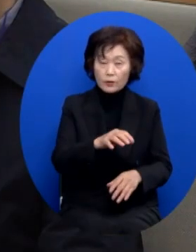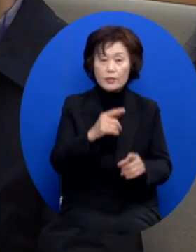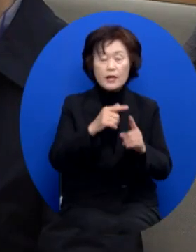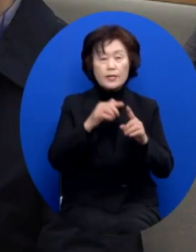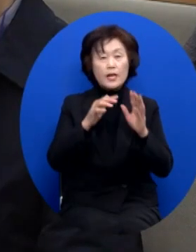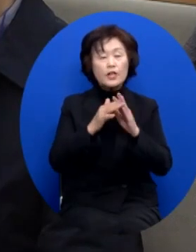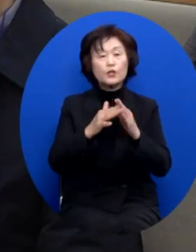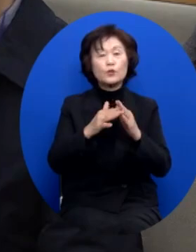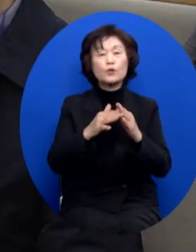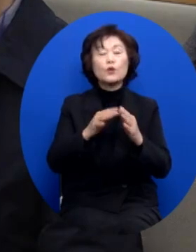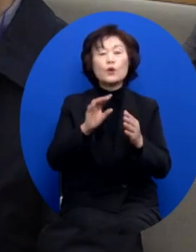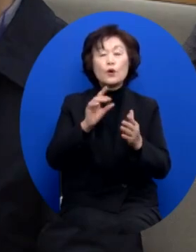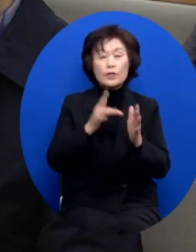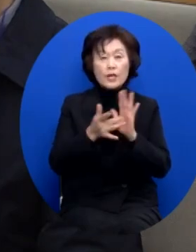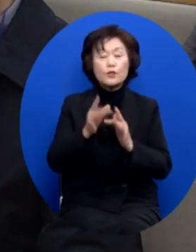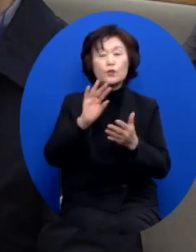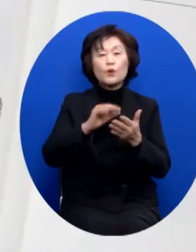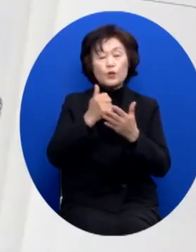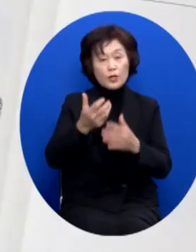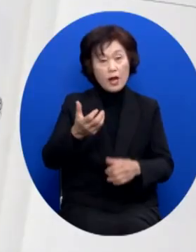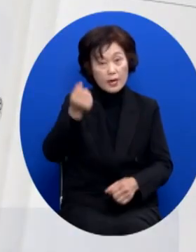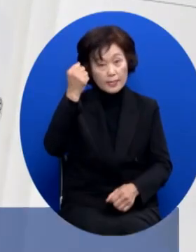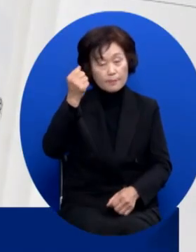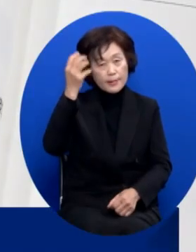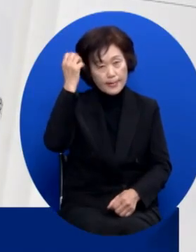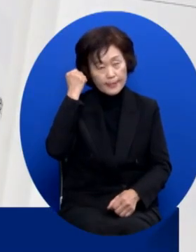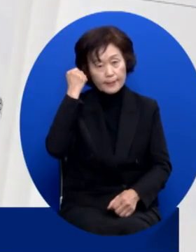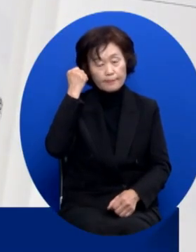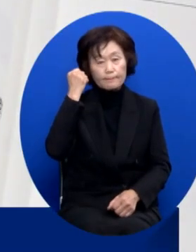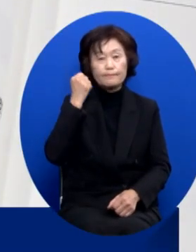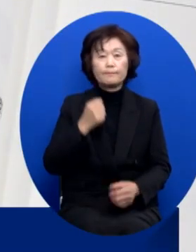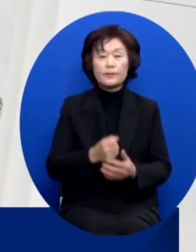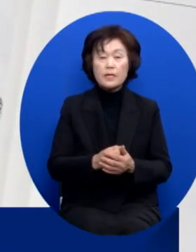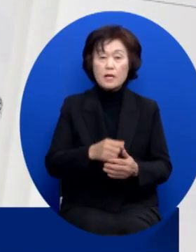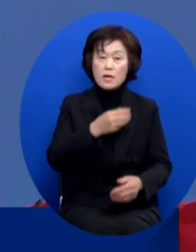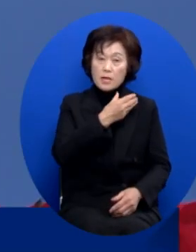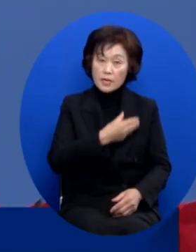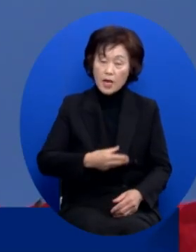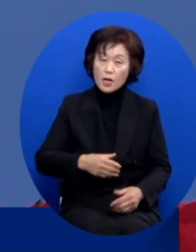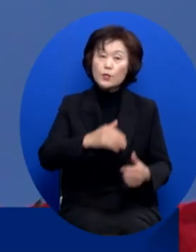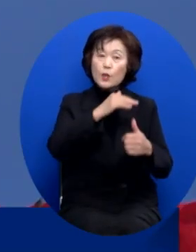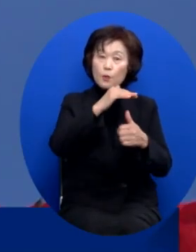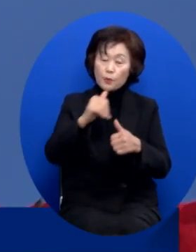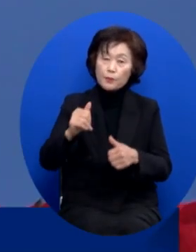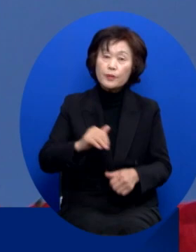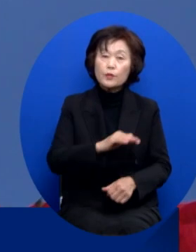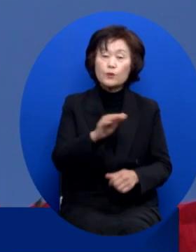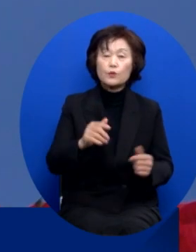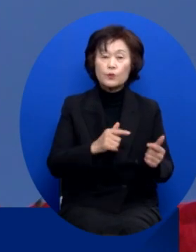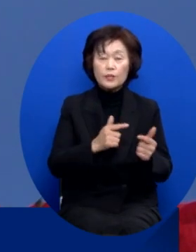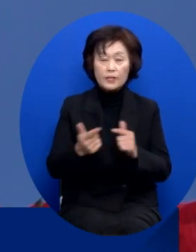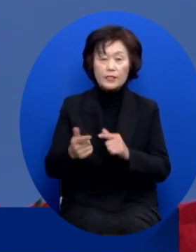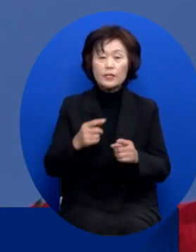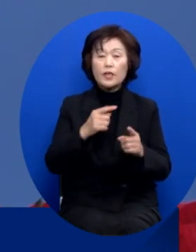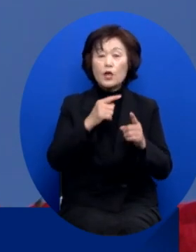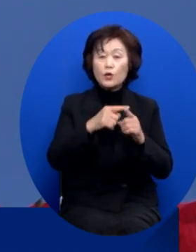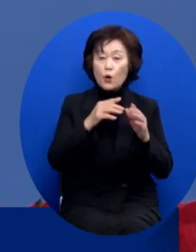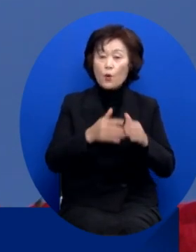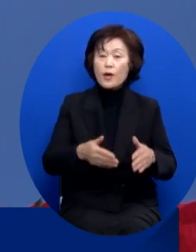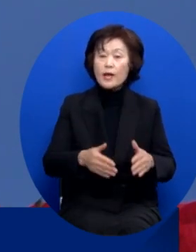것임을 명심해야 한다는 겁니다. 목회자로 부름받은 우리가 이 교회 설립 선언을